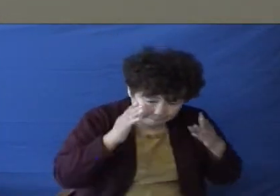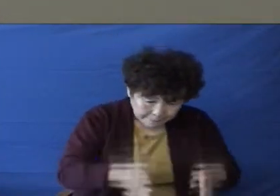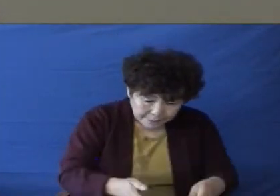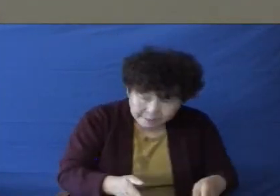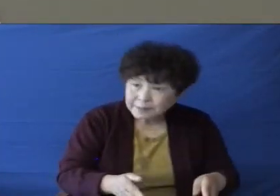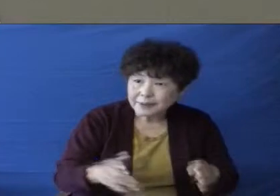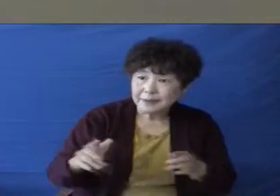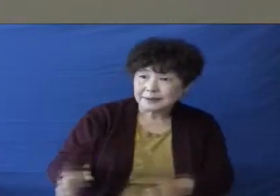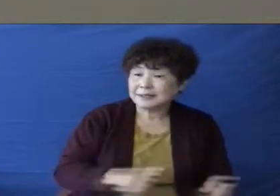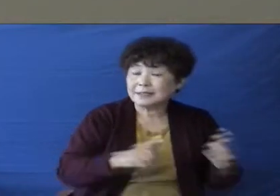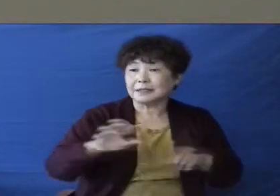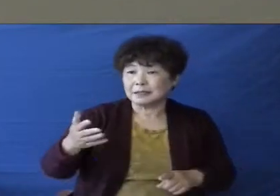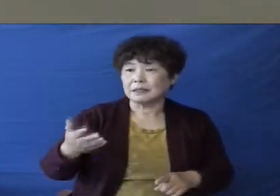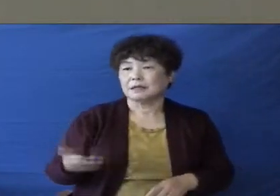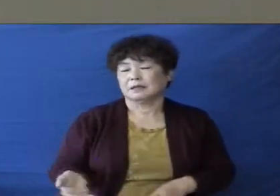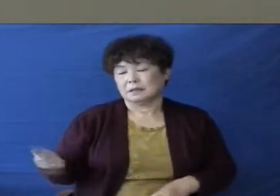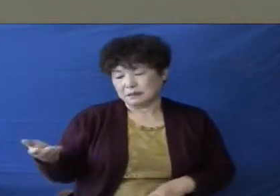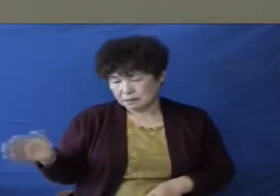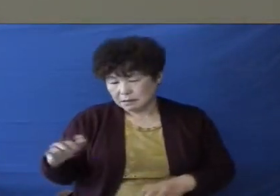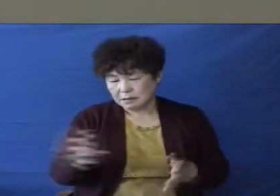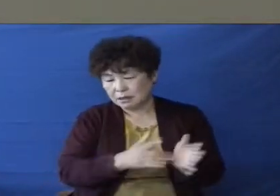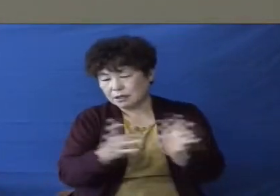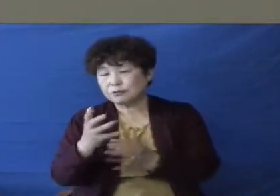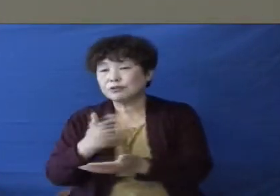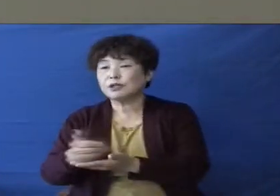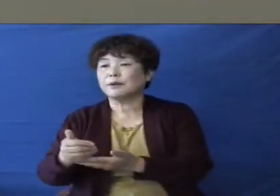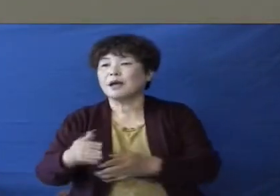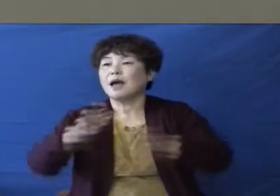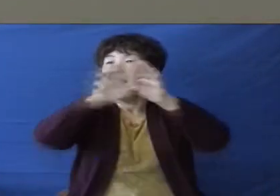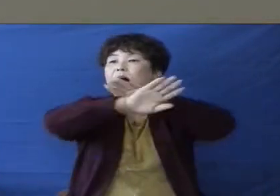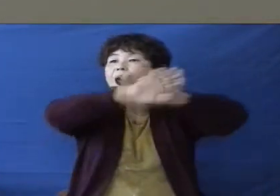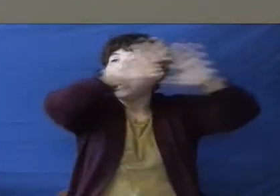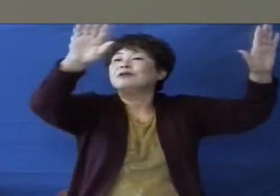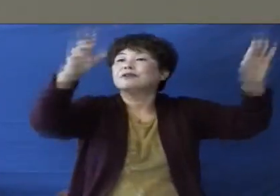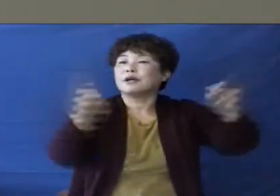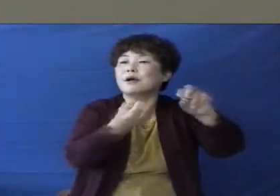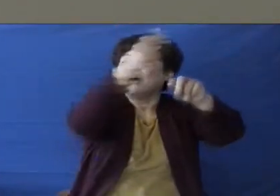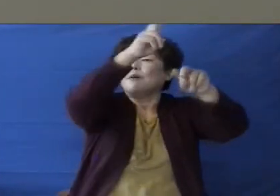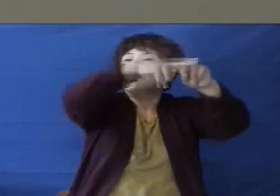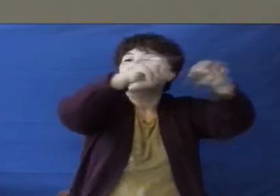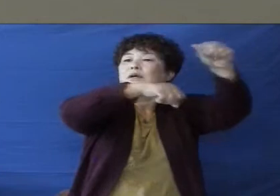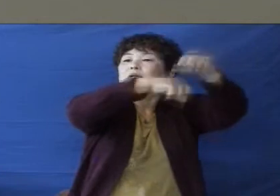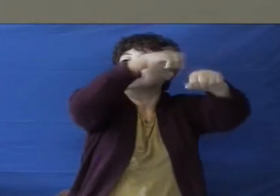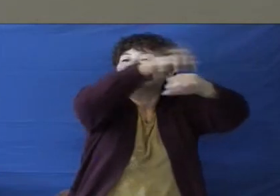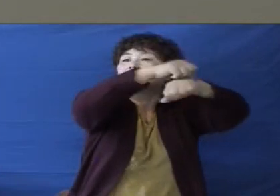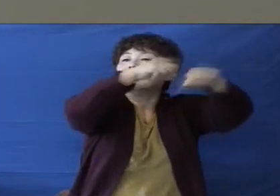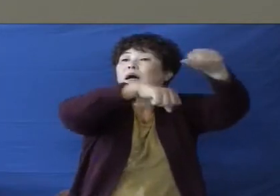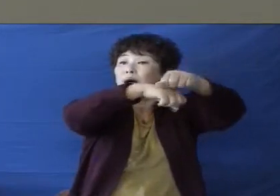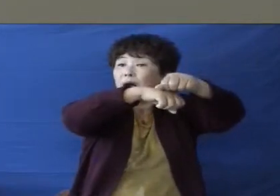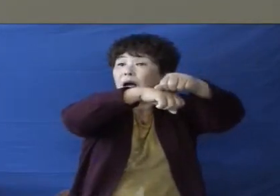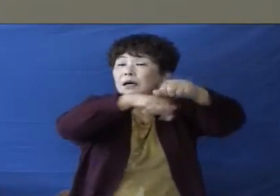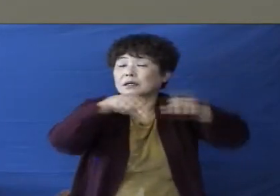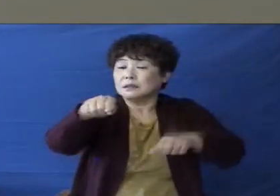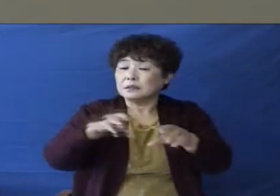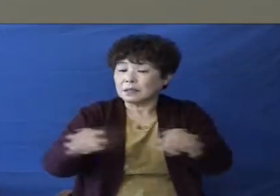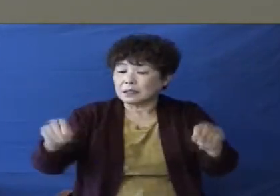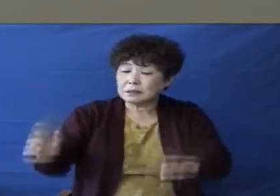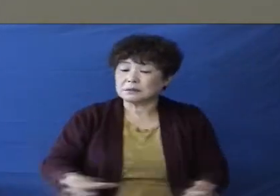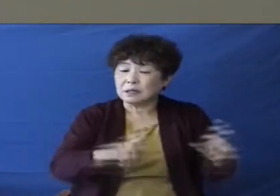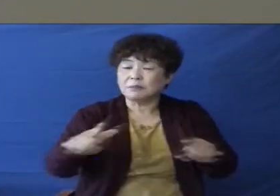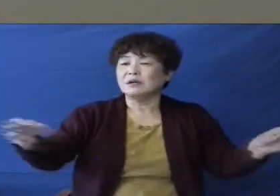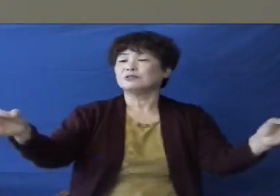예수님께서는 하늘에 내 부활을 쌓아 더라 이 땅은 잠깐 지나가는 거다 유한한 거다 그리고 니가 아무리 잘 모아도